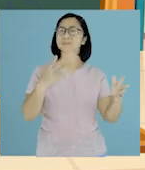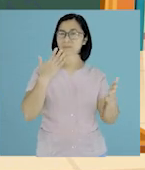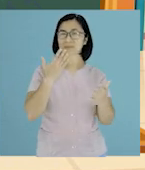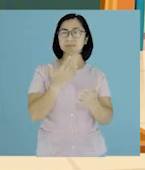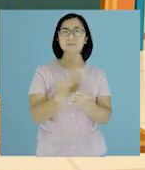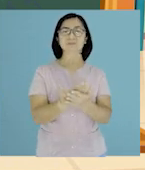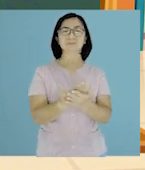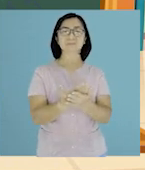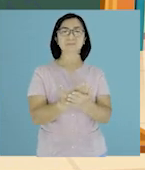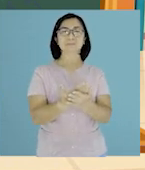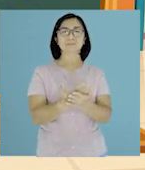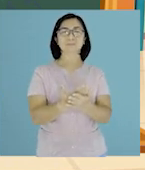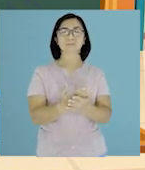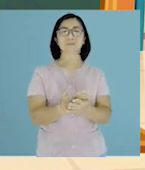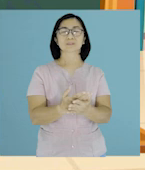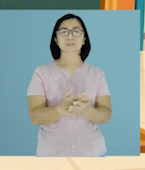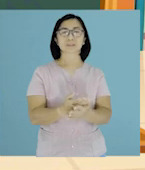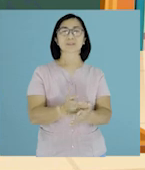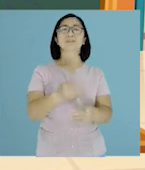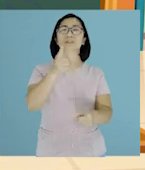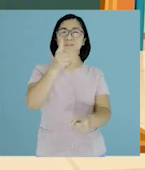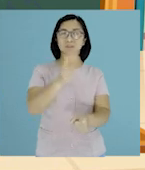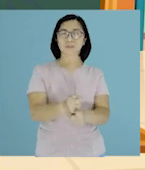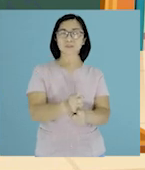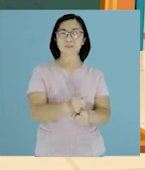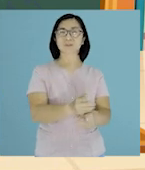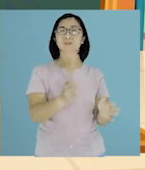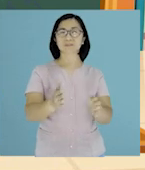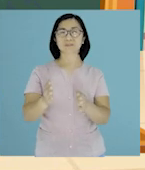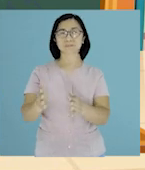Napakahusay mo! Ang tamang order ay